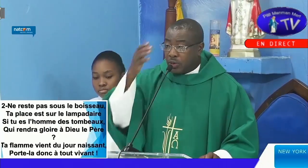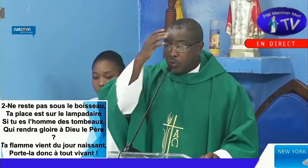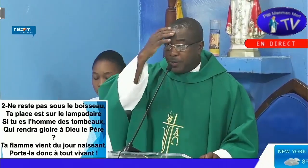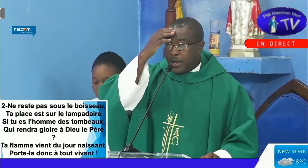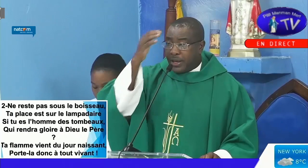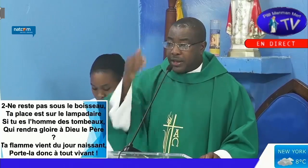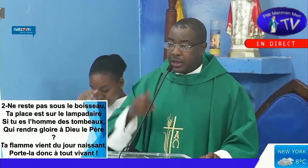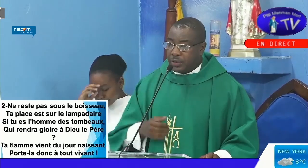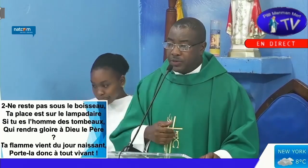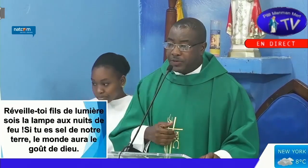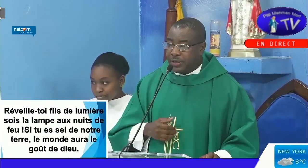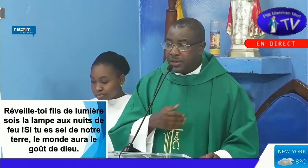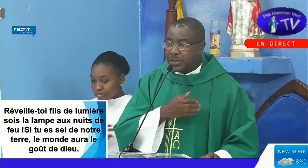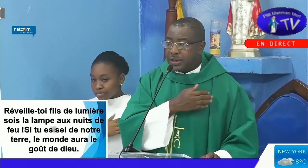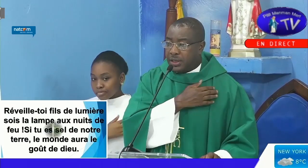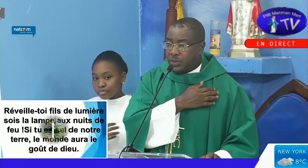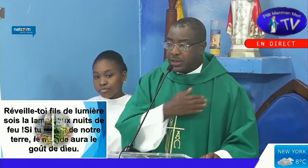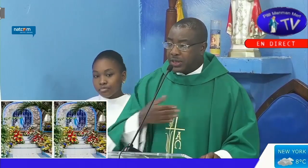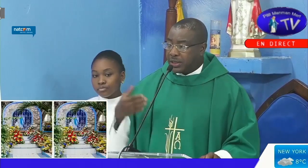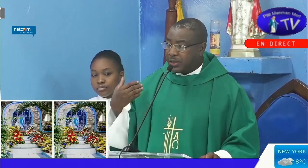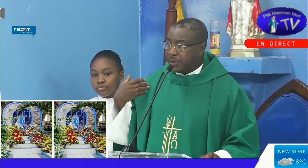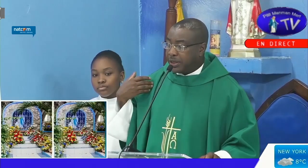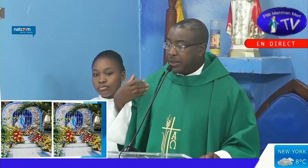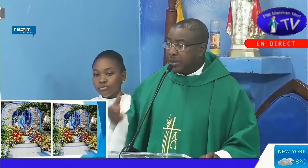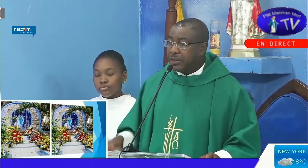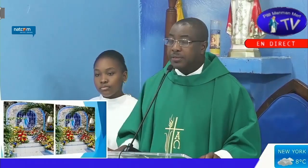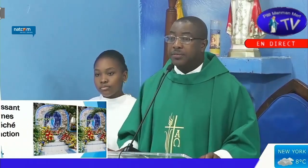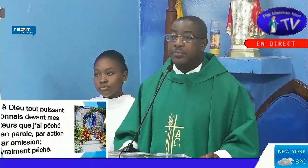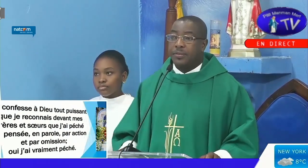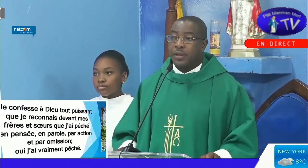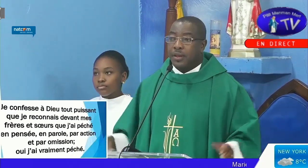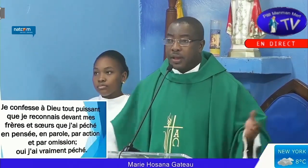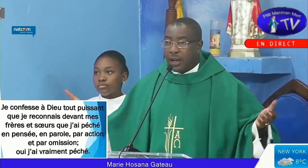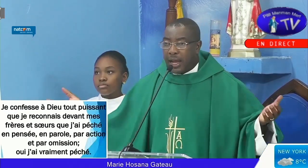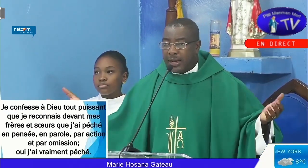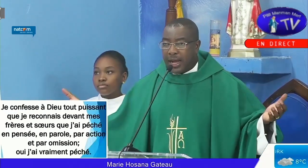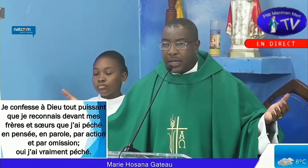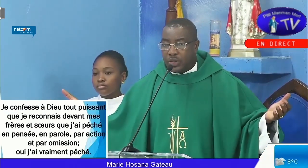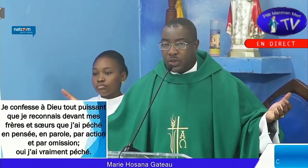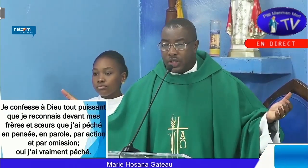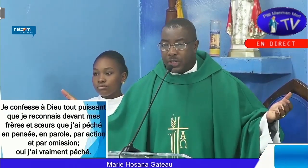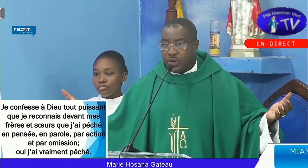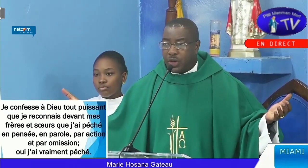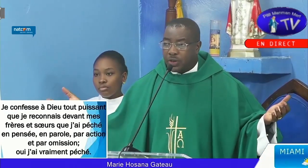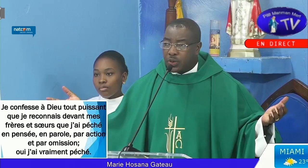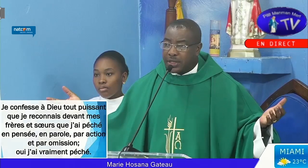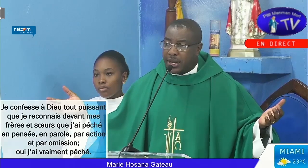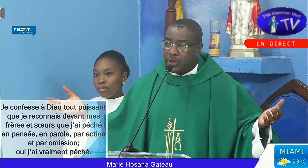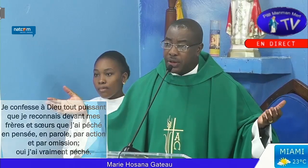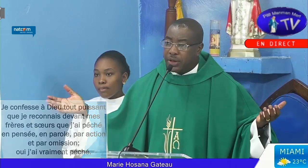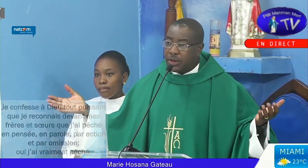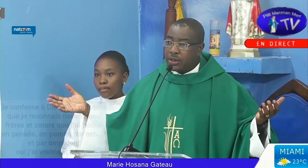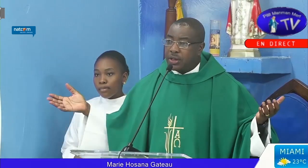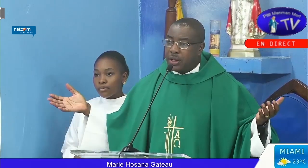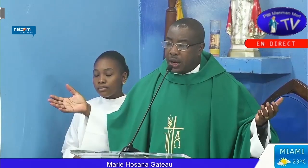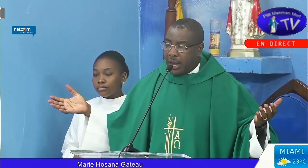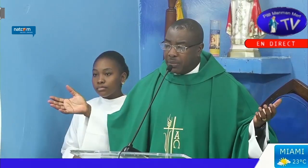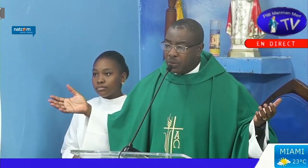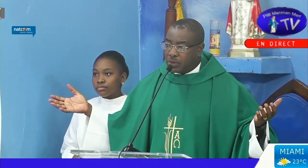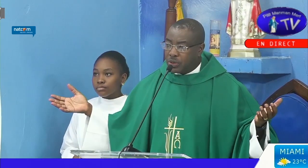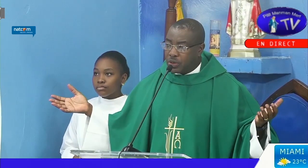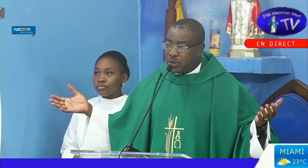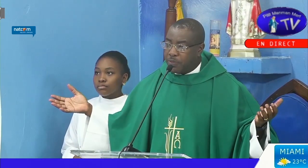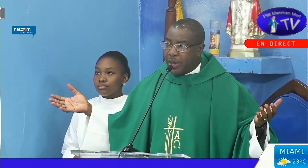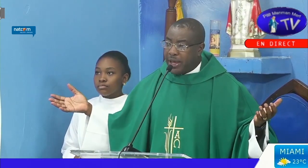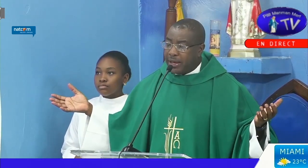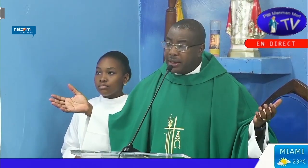Au nom du Père et du Fils et du Saint-Esprit, la grâce de Jésus notre Seigneur, l'amour